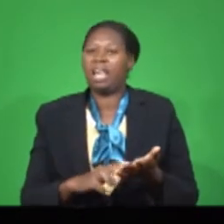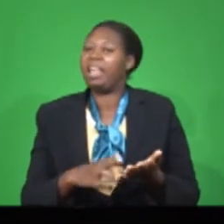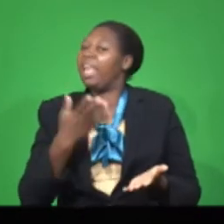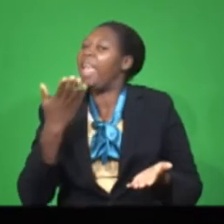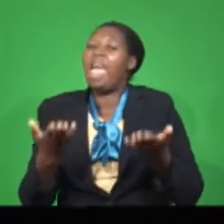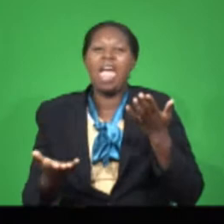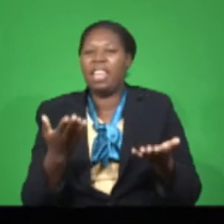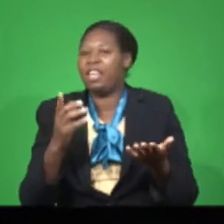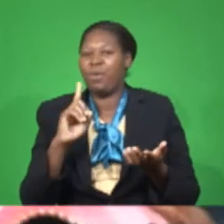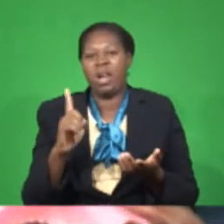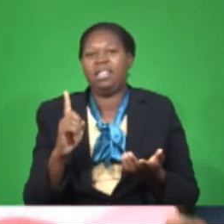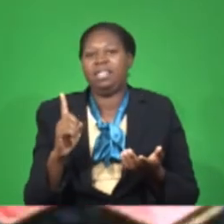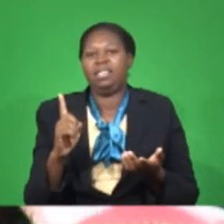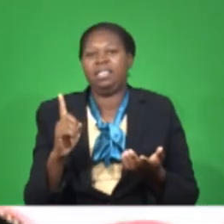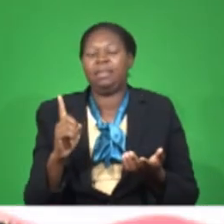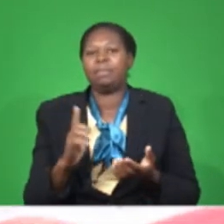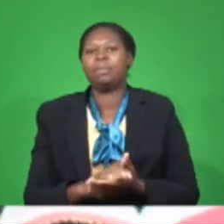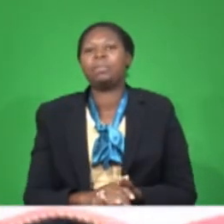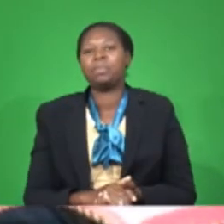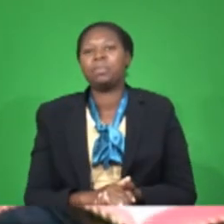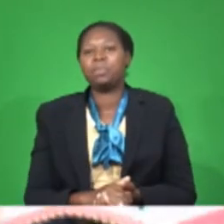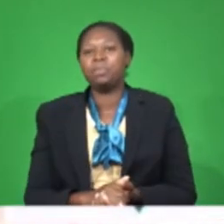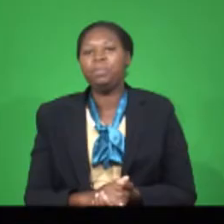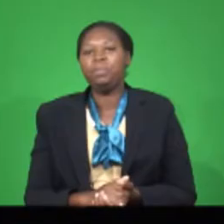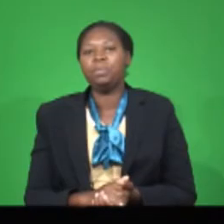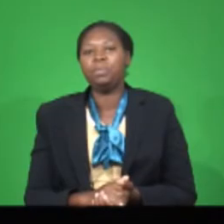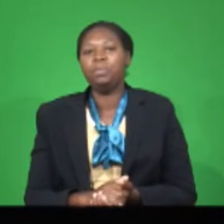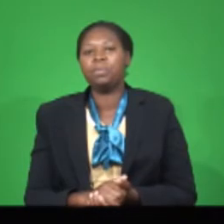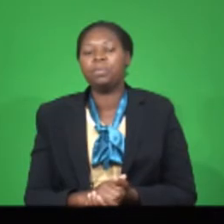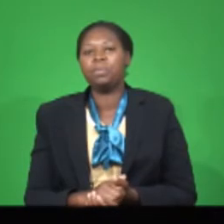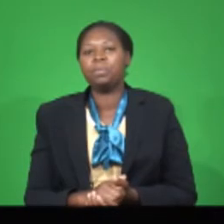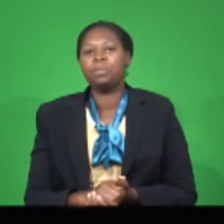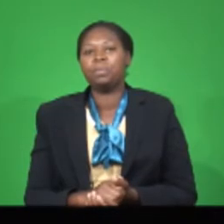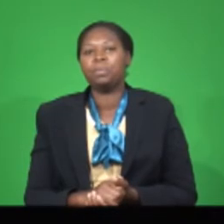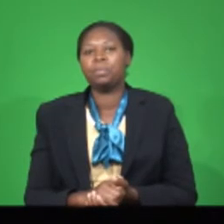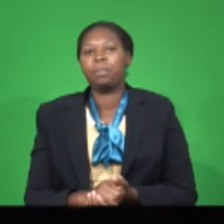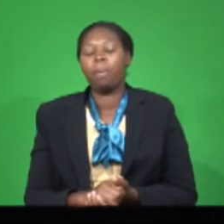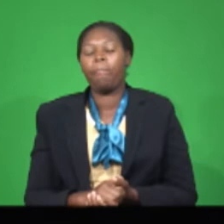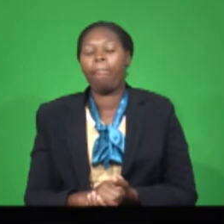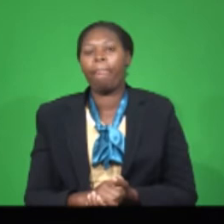Alright. Anenga angotenda. Okay. Mwana upenyu usingaperi.